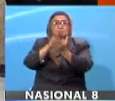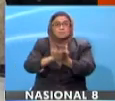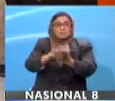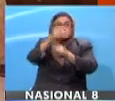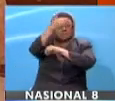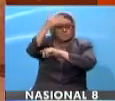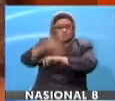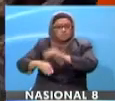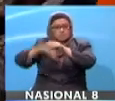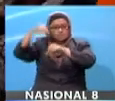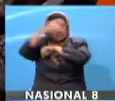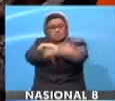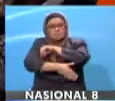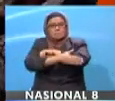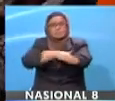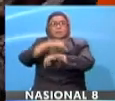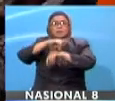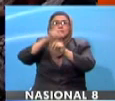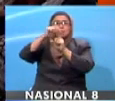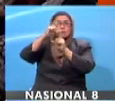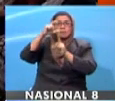sejak hampir 3 tahun lalu.